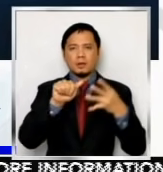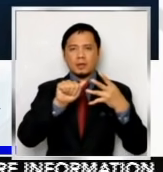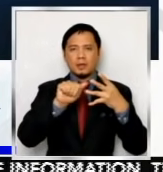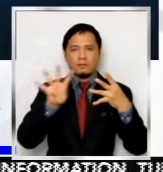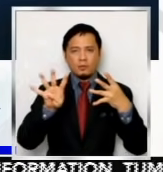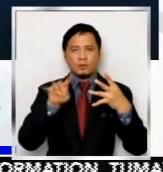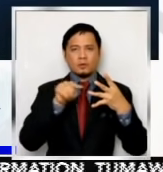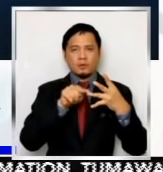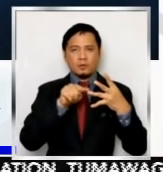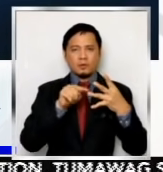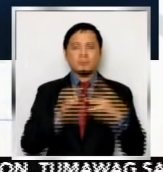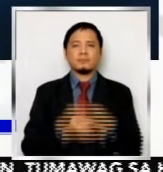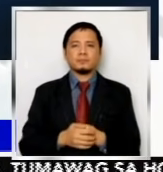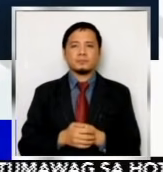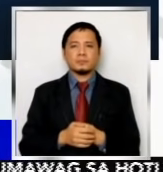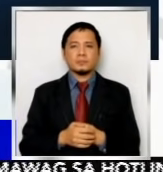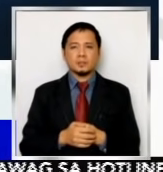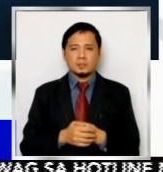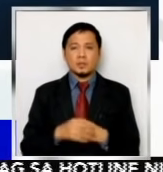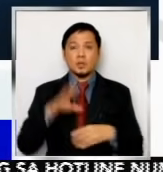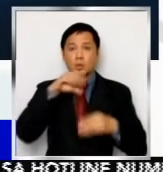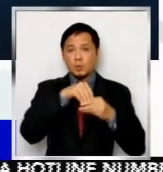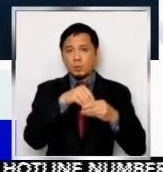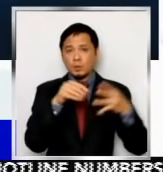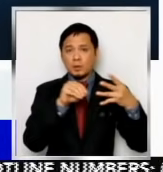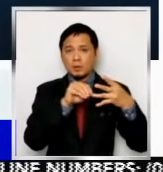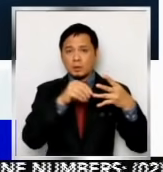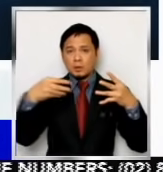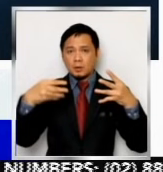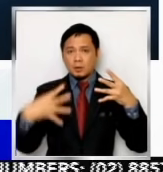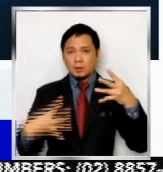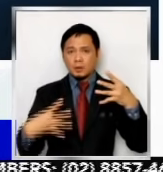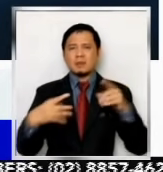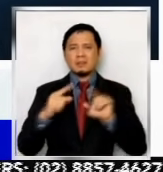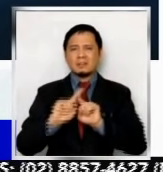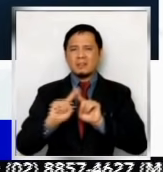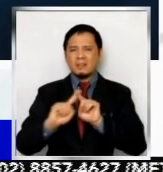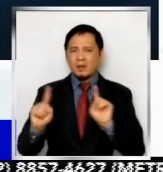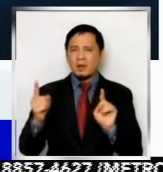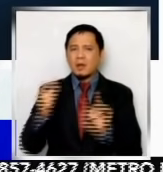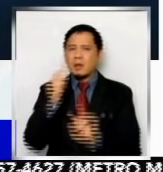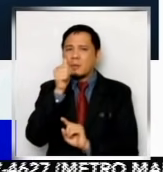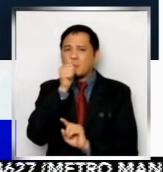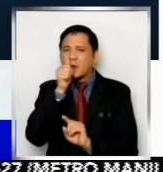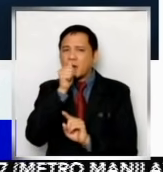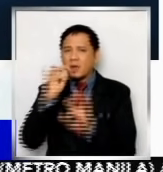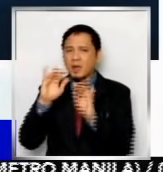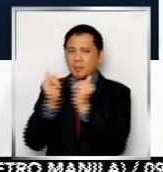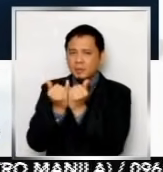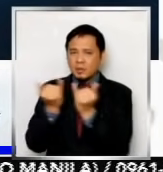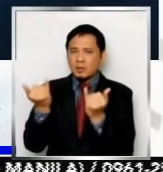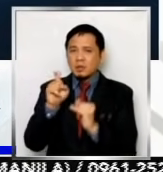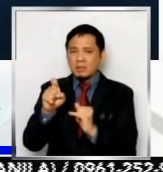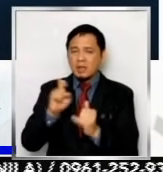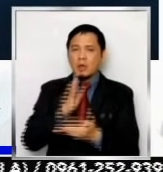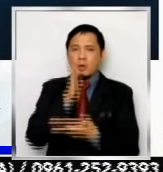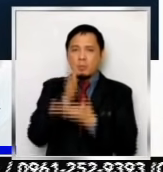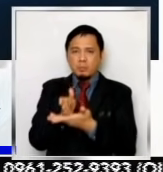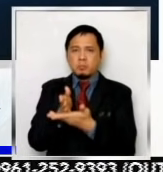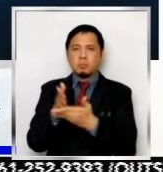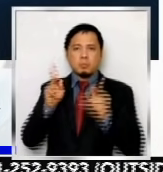A4, ang mga nasa pribadong sektor na kinakailangan physically present sa lugar kung saan sila